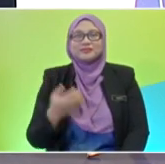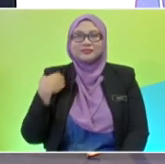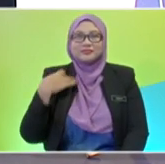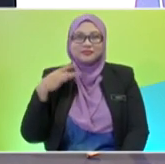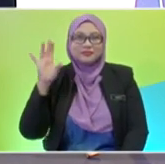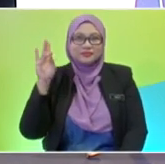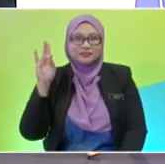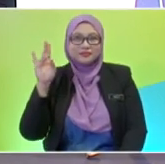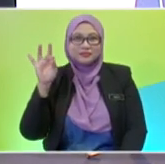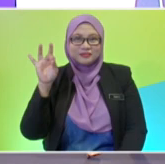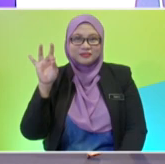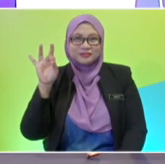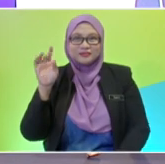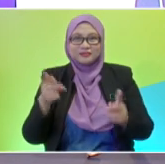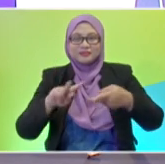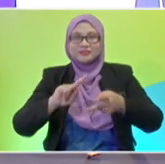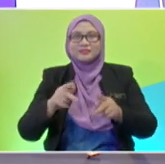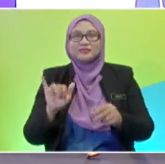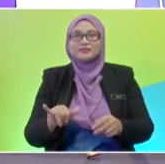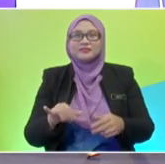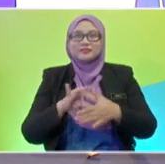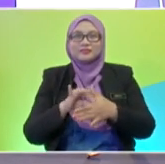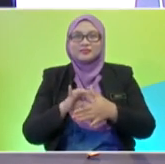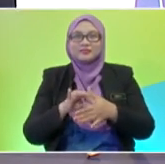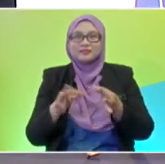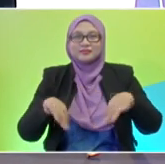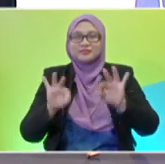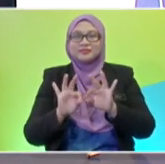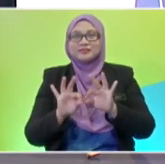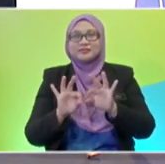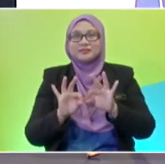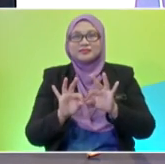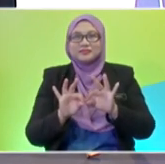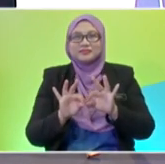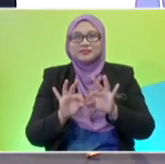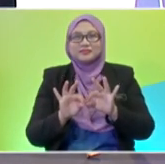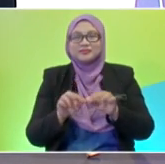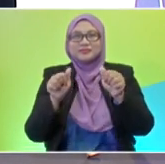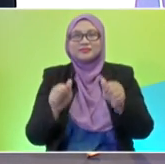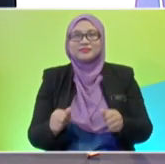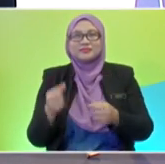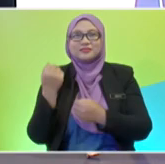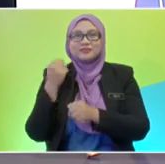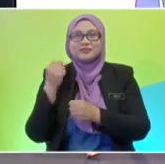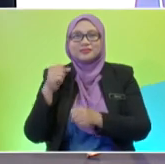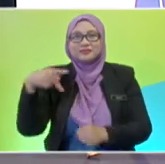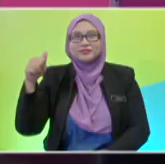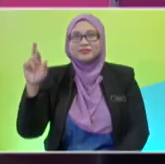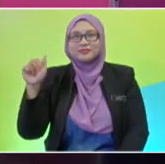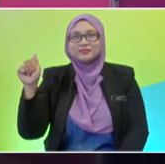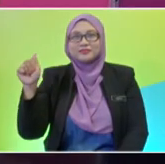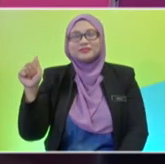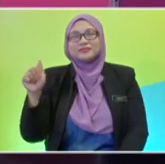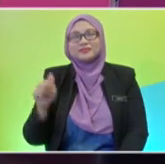isi penting berkaitan tentang kita pada hari ini baik seorang murid untuk